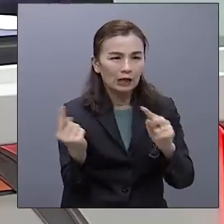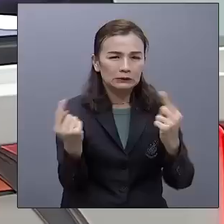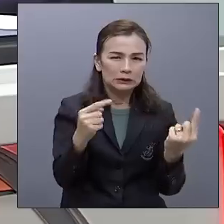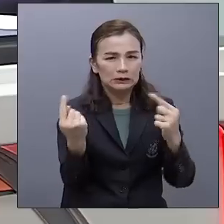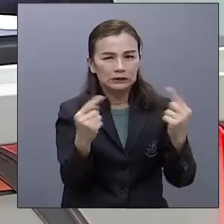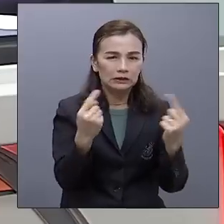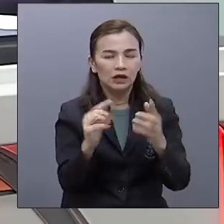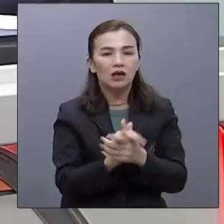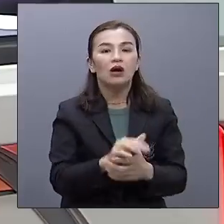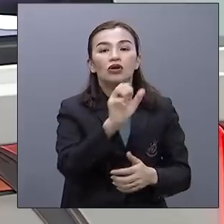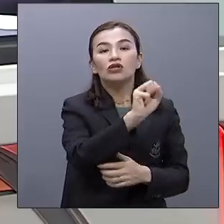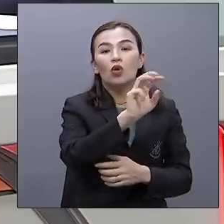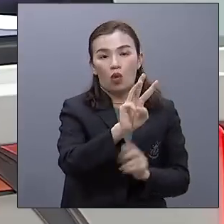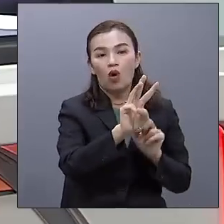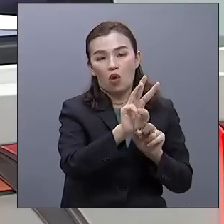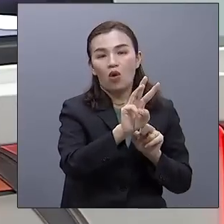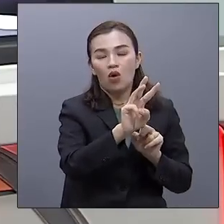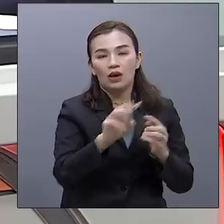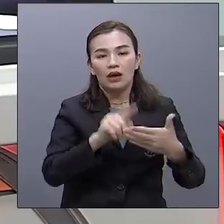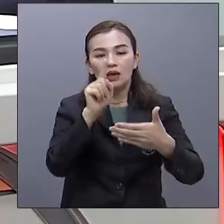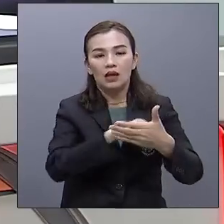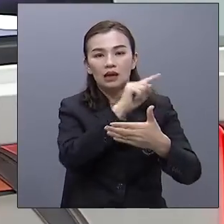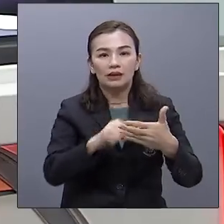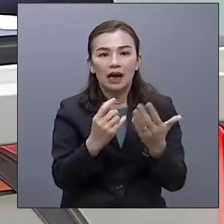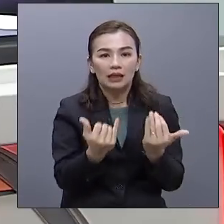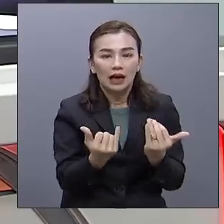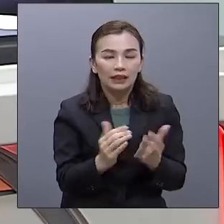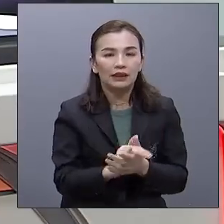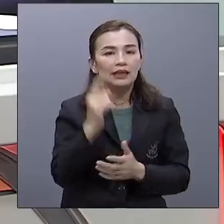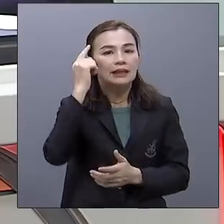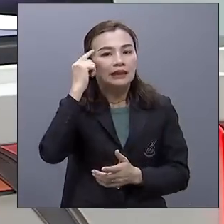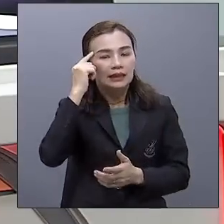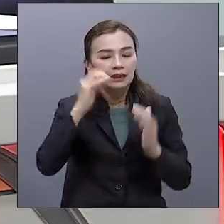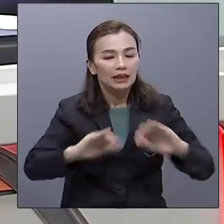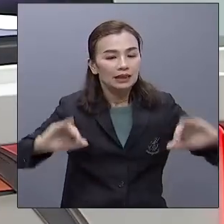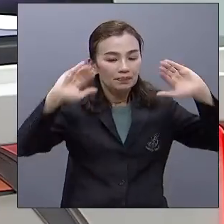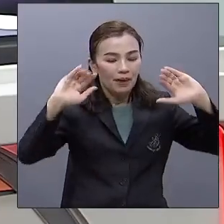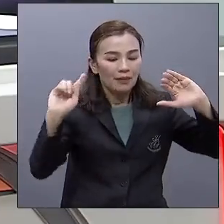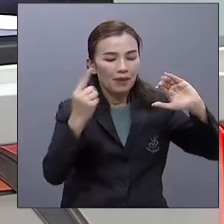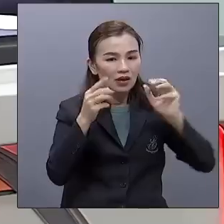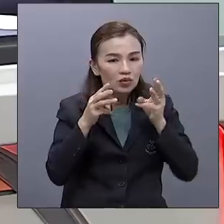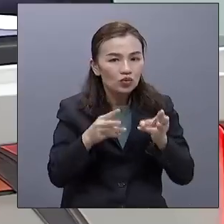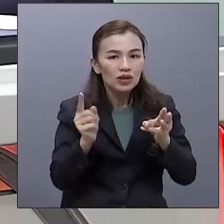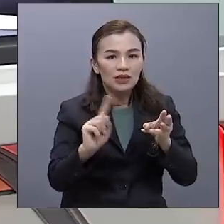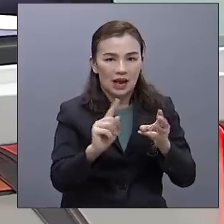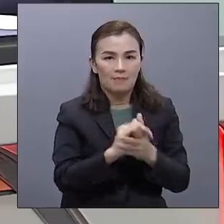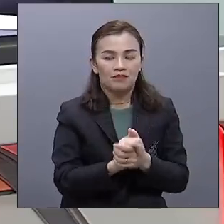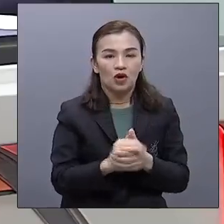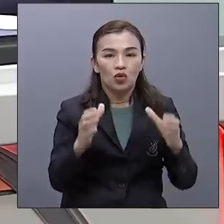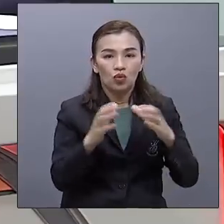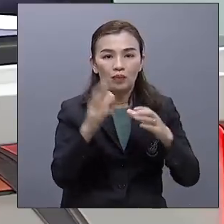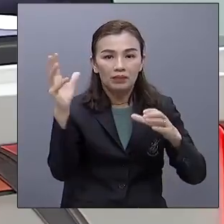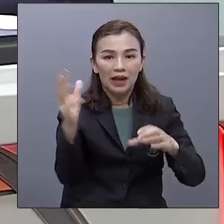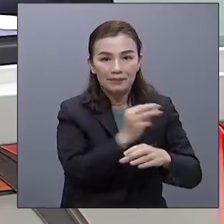ำลังทำให้การเลือกตั้งในครั้งนี้มีโจทย์สำหรับการได้มาซึ่งรัฐบาลใหม่ว่าจะต้องไม่มีพรรคการเมืองใด